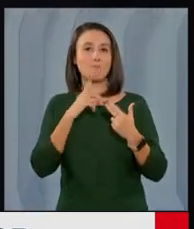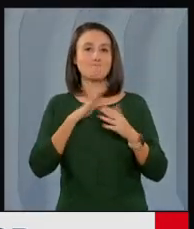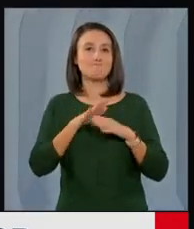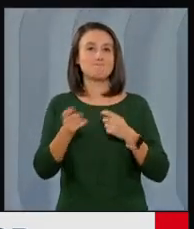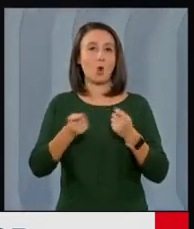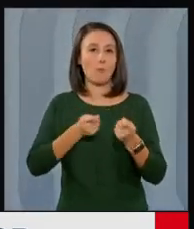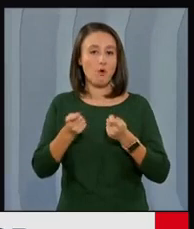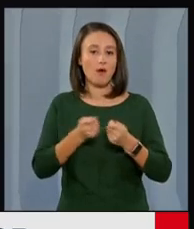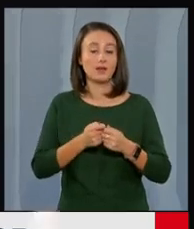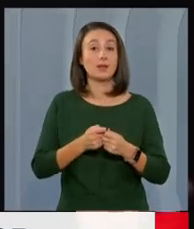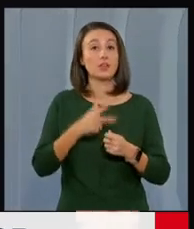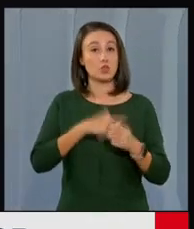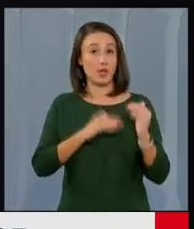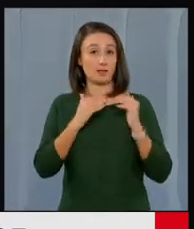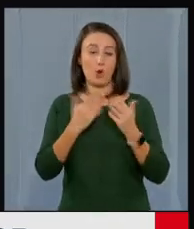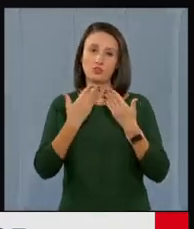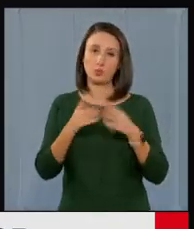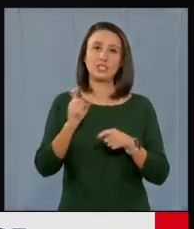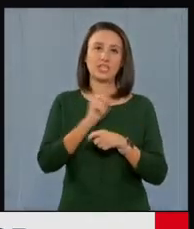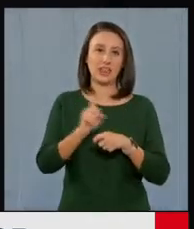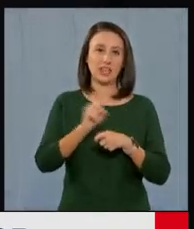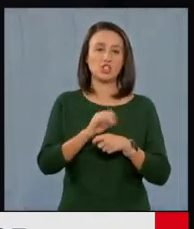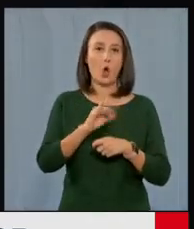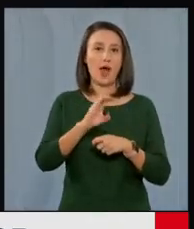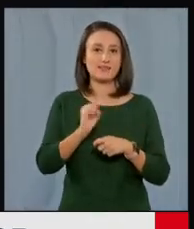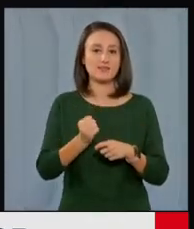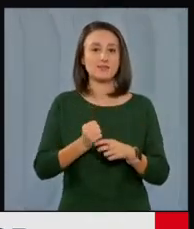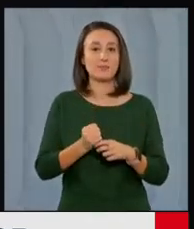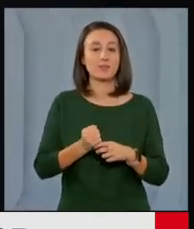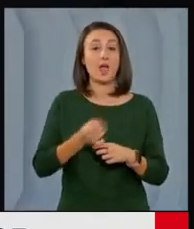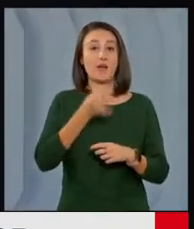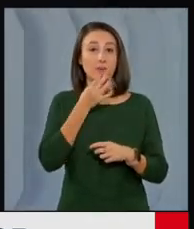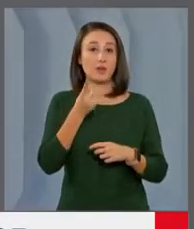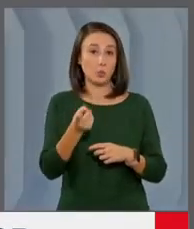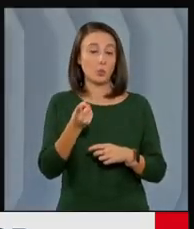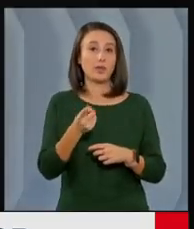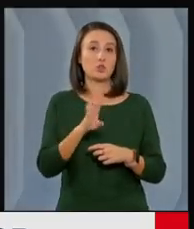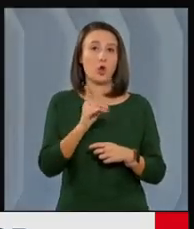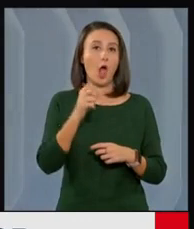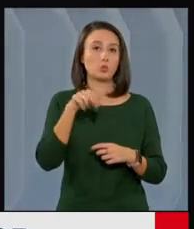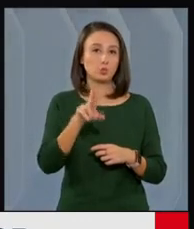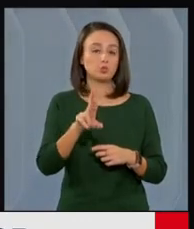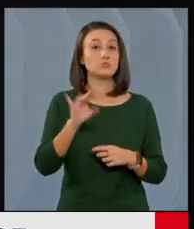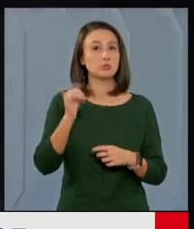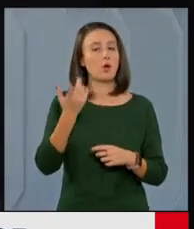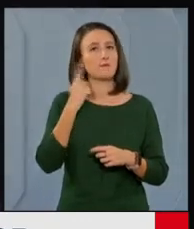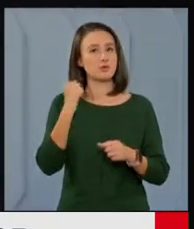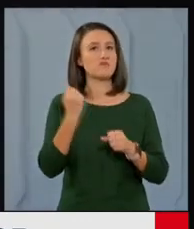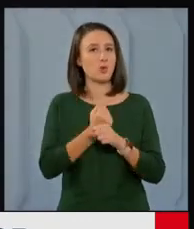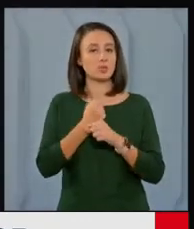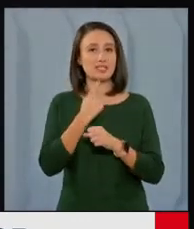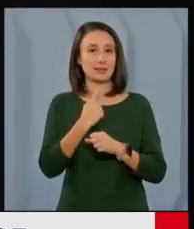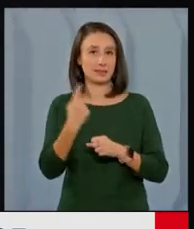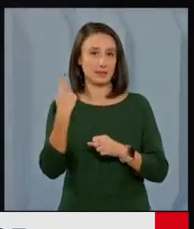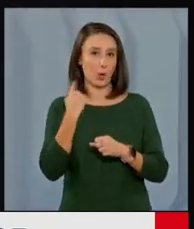reluat declarațiile critice la adresa președintelui Klaus Iohannis. Afirmațiile îi aparțin lui Marcel Ciolacu și au fost făcute